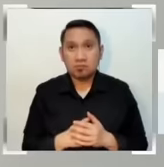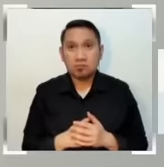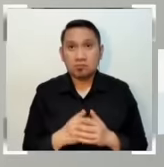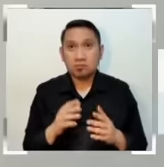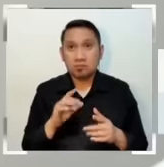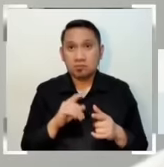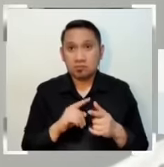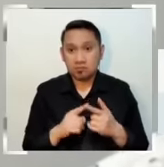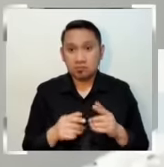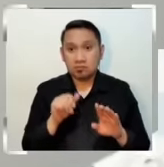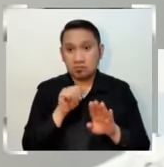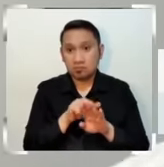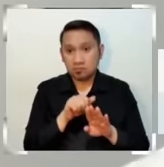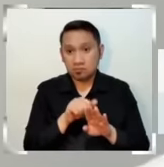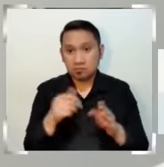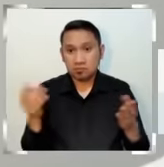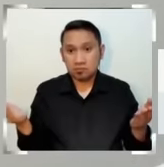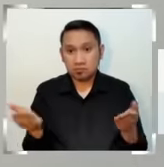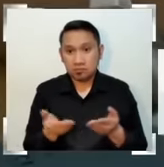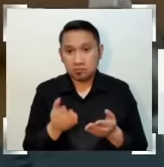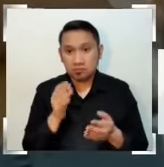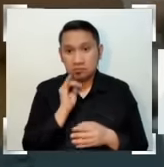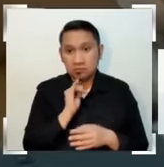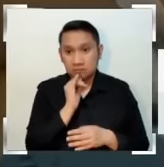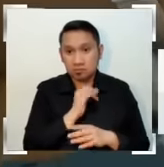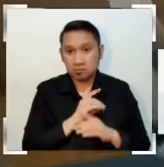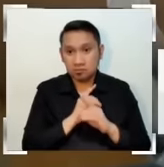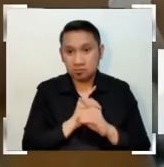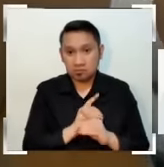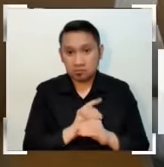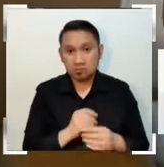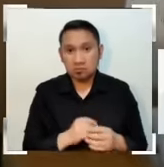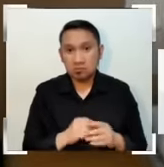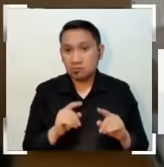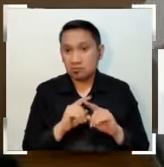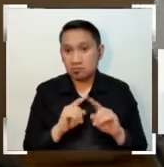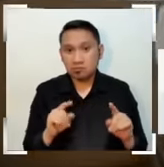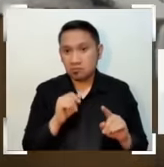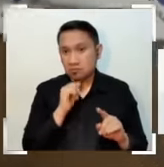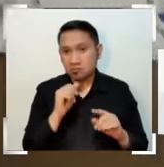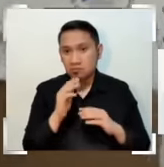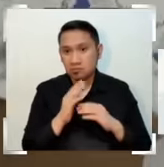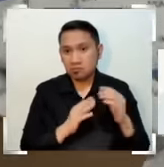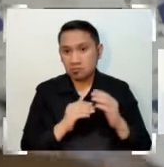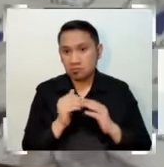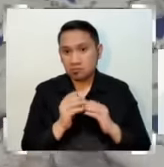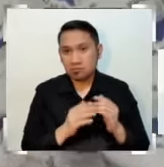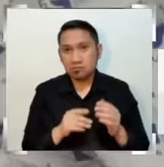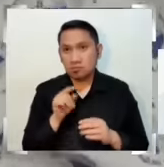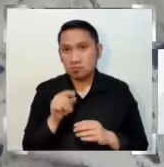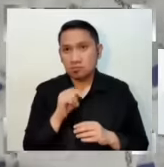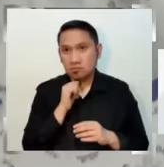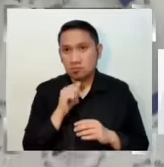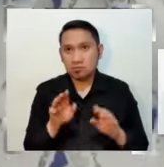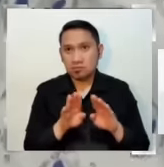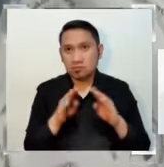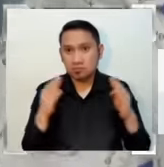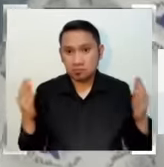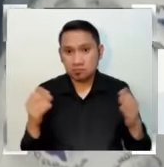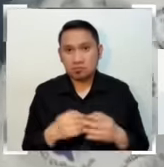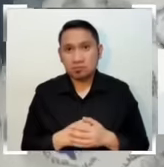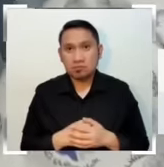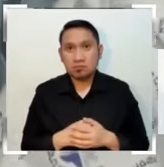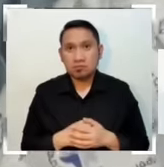at nagpakilalang Israeli Defense Force. Pero hindi kumbinsido si Joey kaya hindi niya binuksan. Doon na